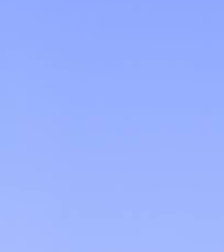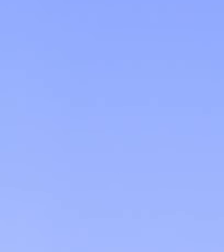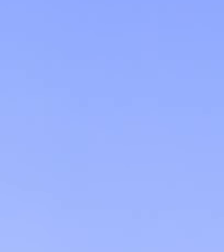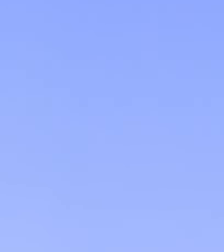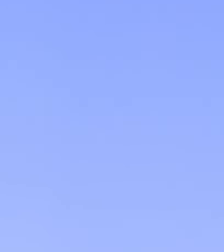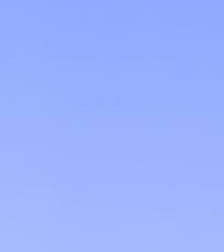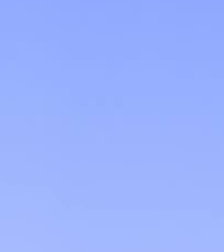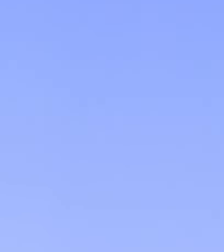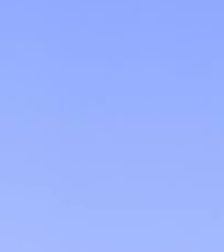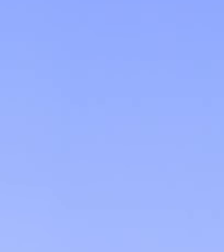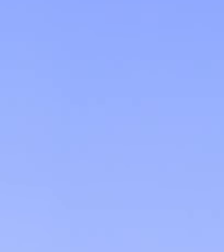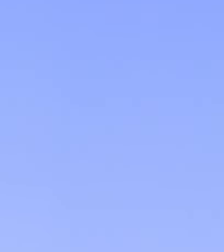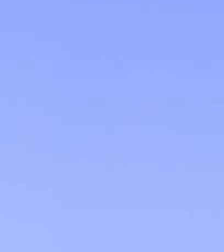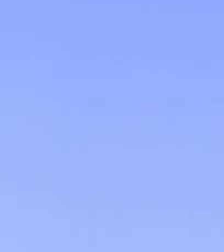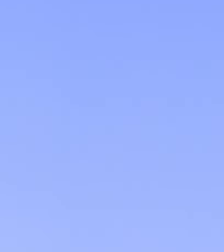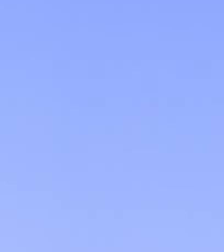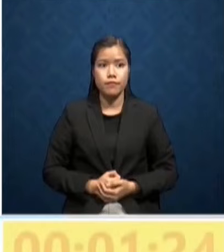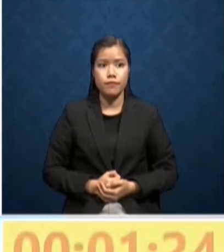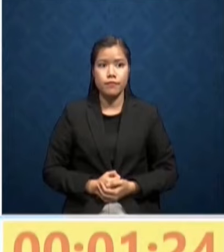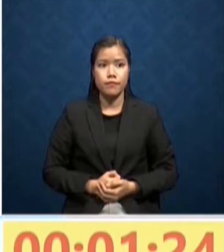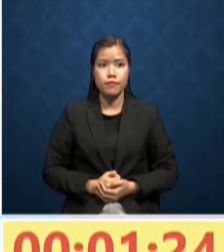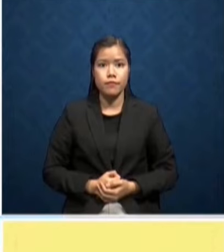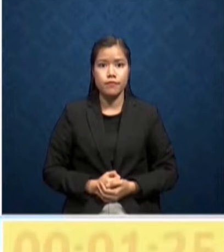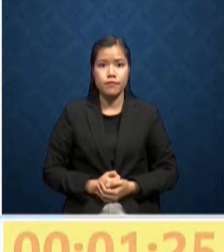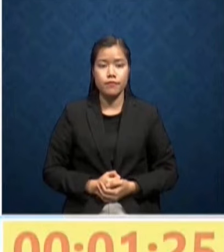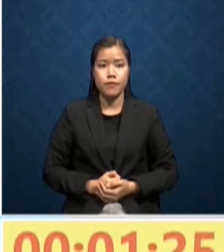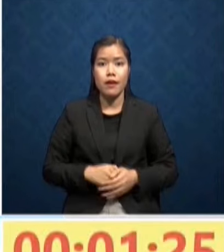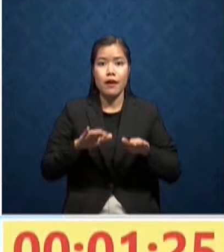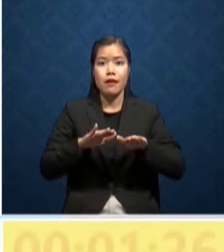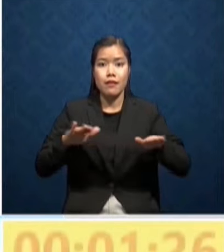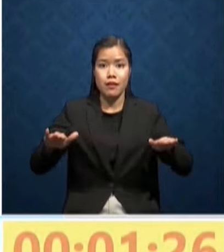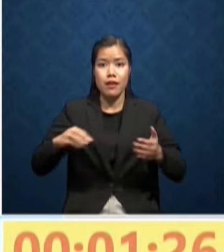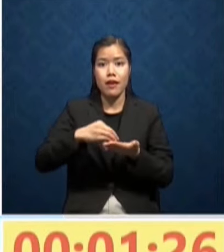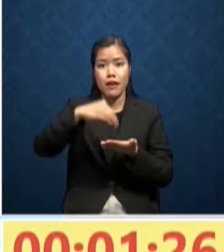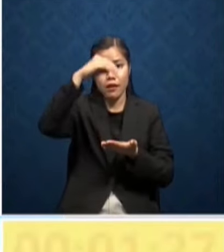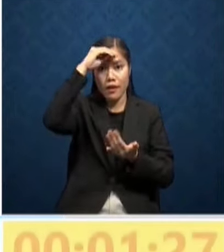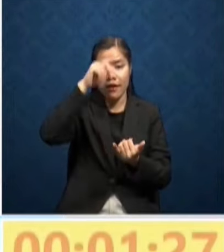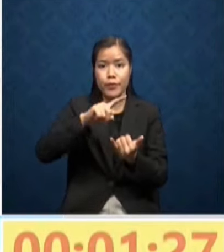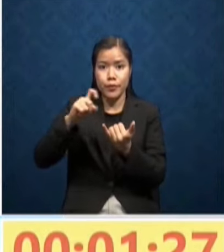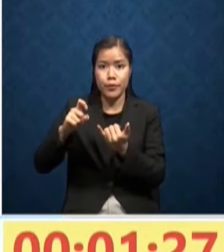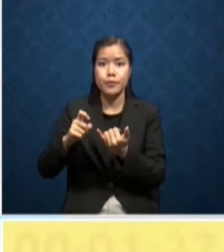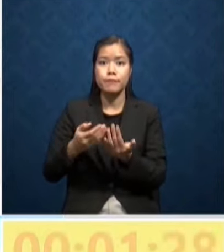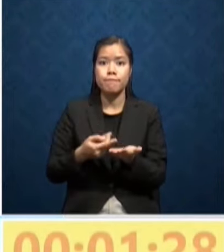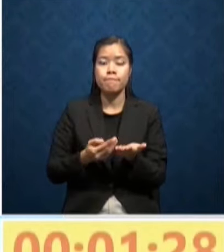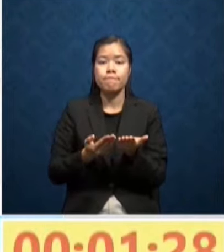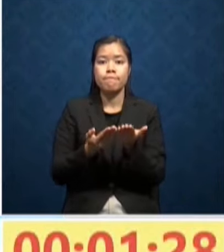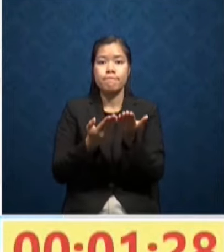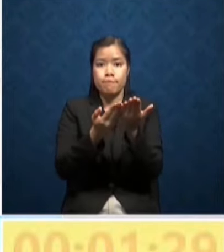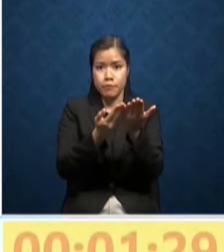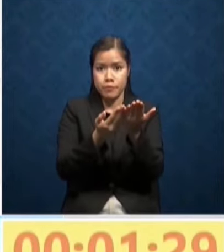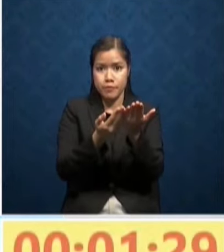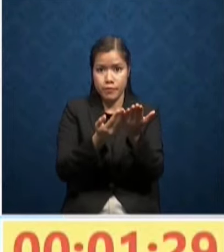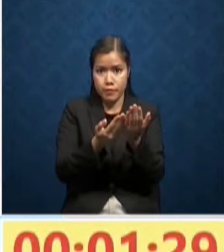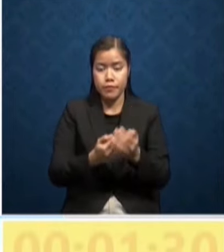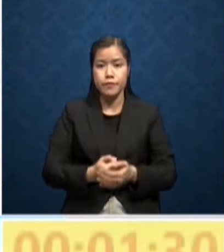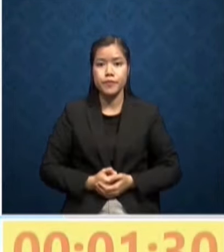สวัสดีครับขอน้องส่งเด็กน้อยๆไปบนฟ้าขอกล่าว